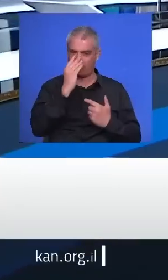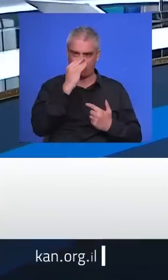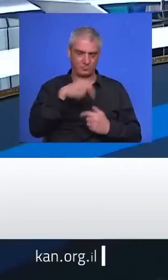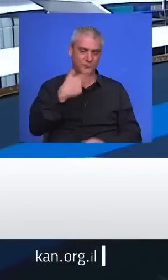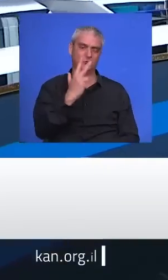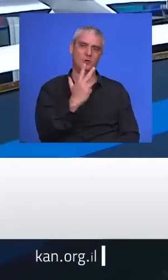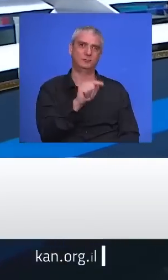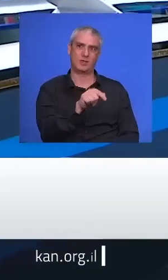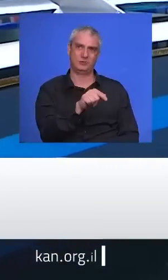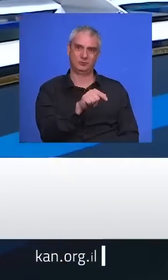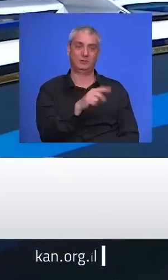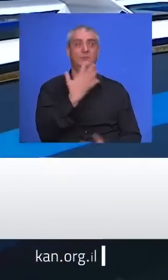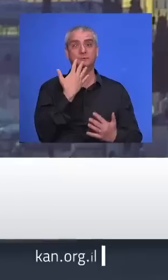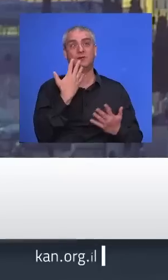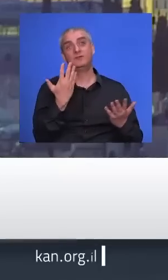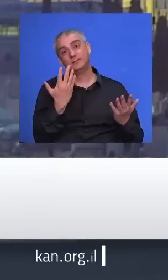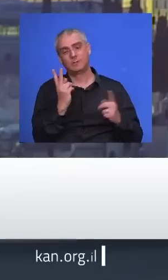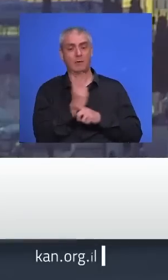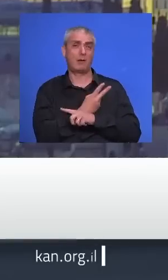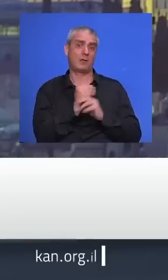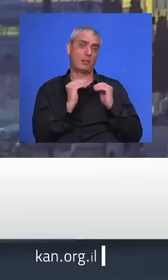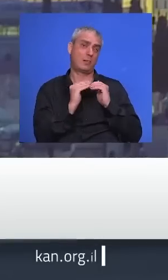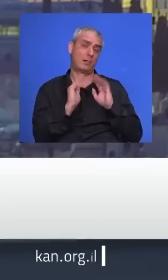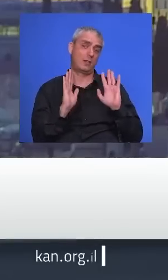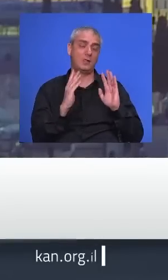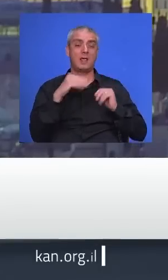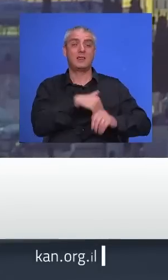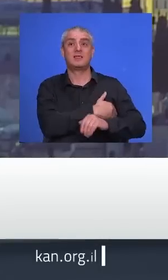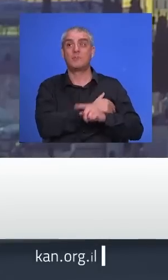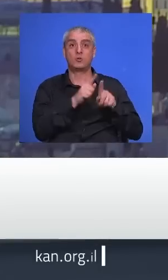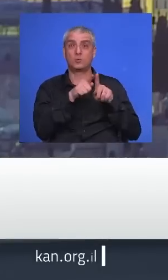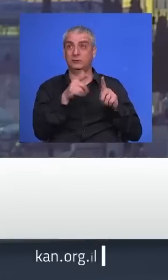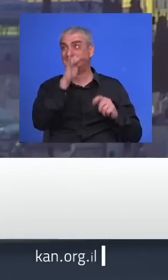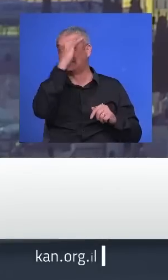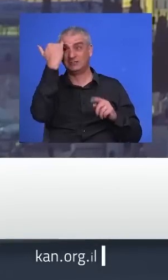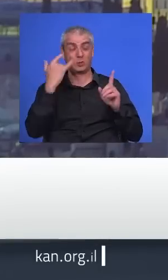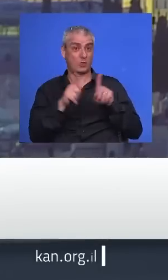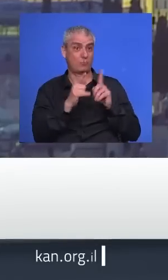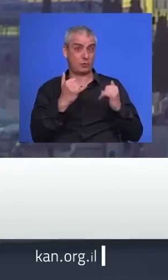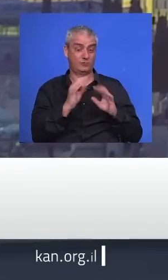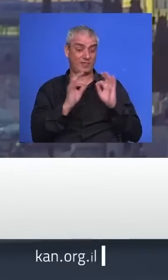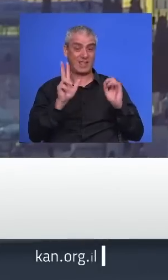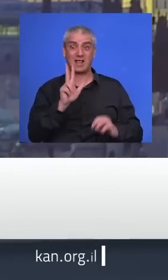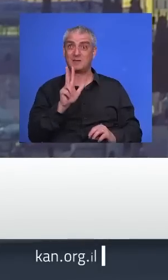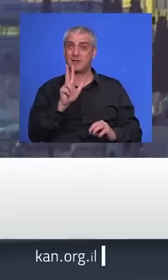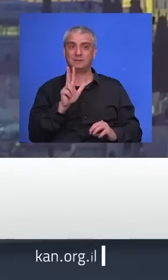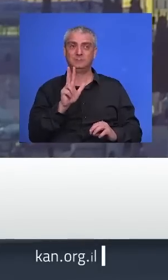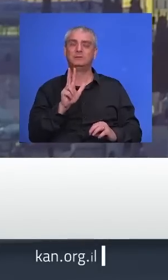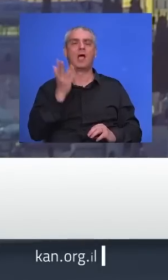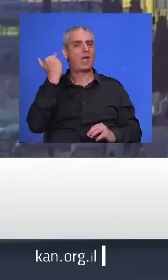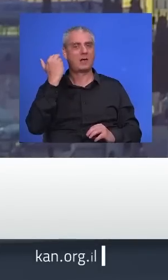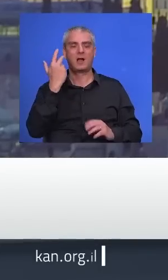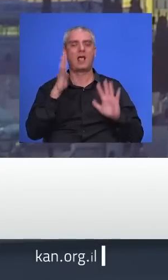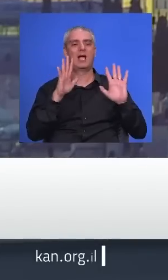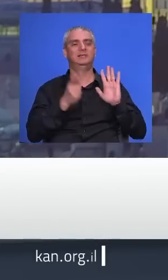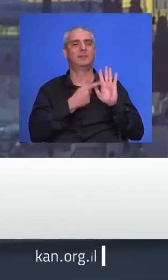שלישי, ואז מזג אוויר יהיה בעצם רגיל לעונה. טמפרטורות כאלה, קיצוניות כאלה, בתחילת מרץ, היה 10 פעמים